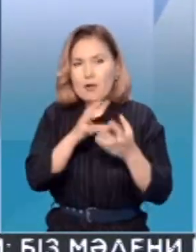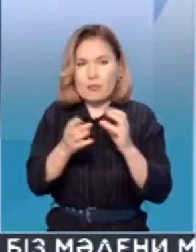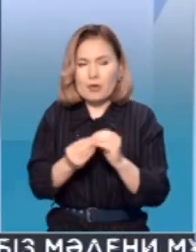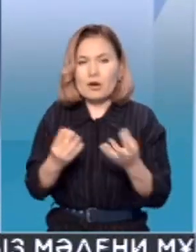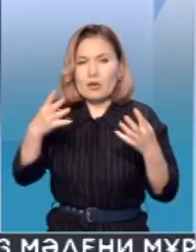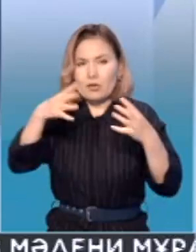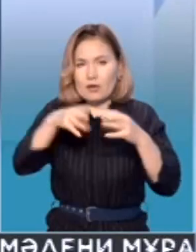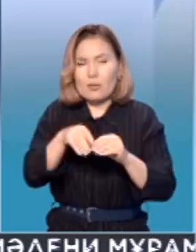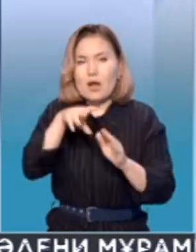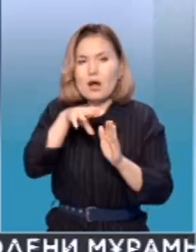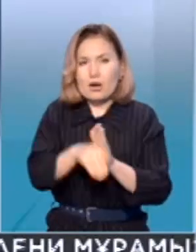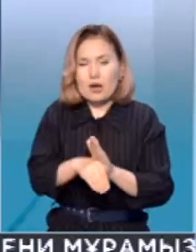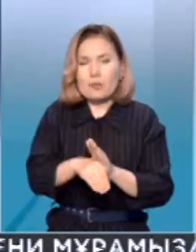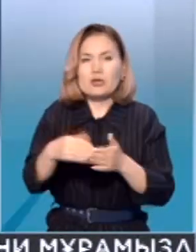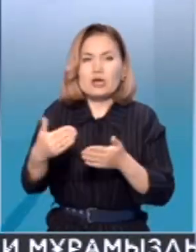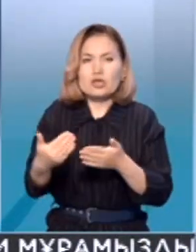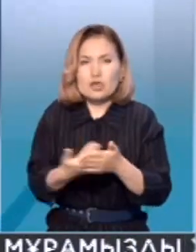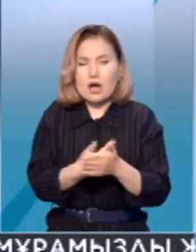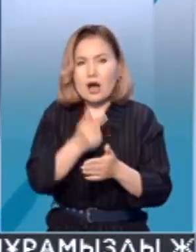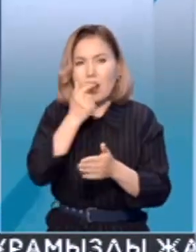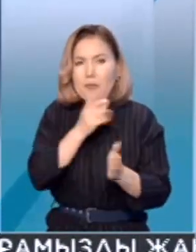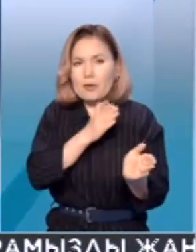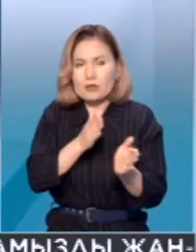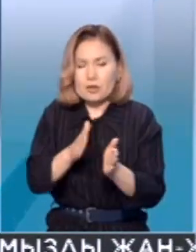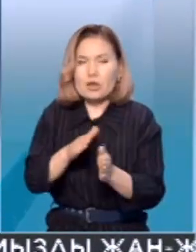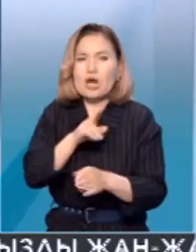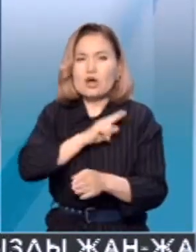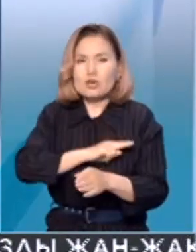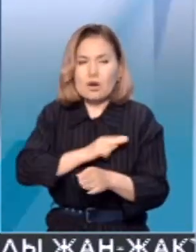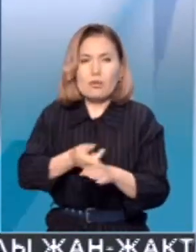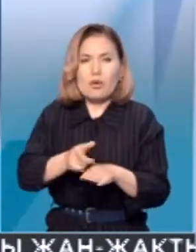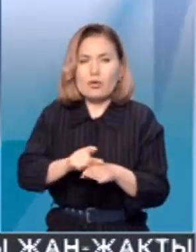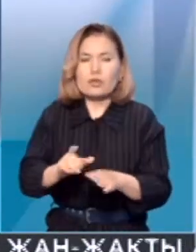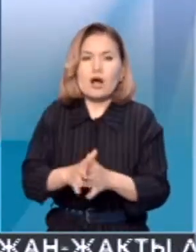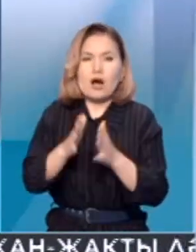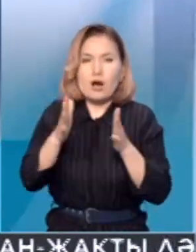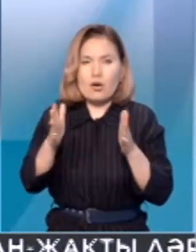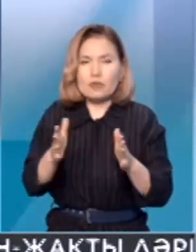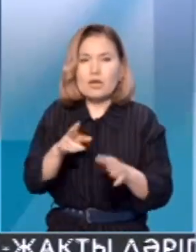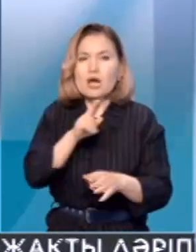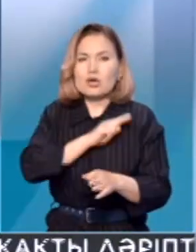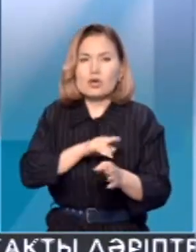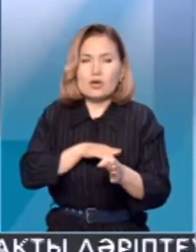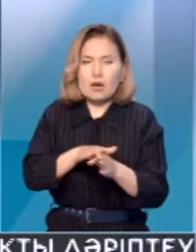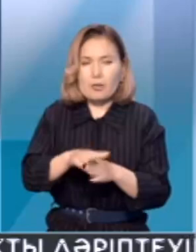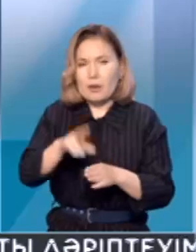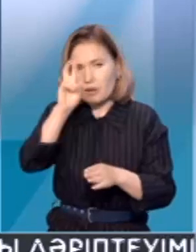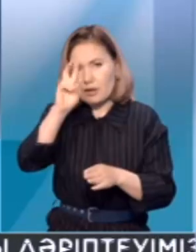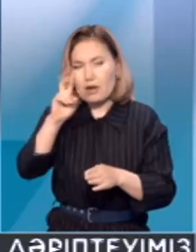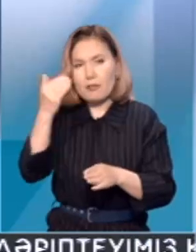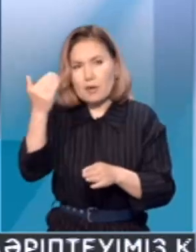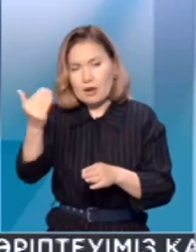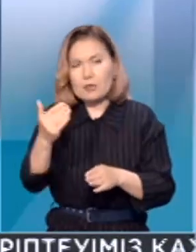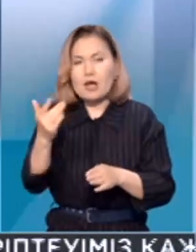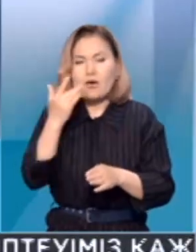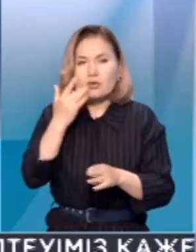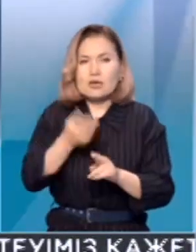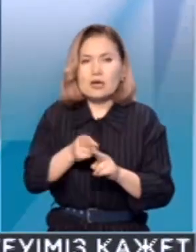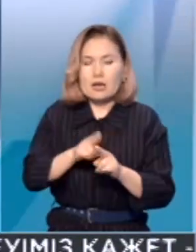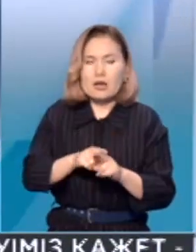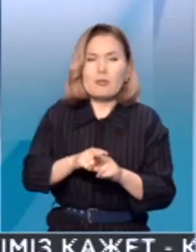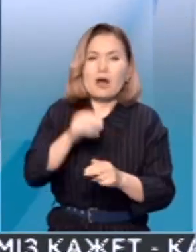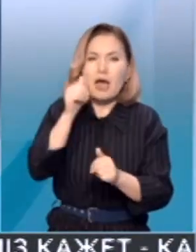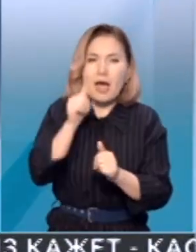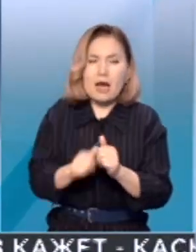біріктіріп отыр. Қоғамның жаңа әдебін қалыптастыру бағытындағы жұмыс өте ауқымды. Оны жүзеге асыруға мемлекет те тұтас қоғам да